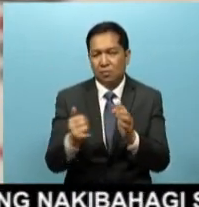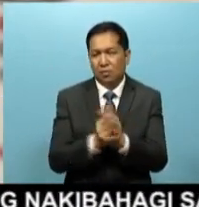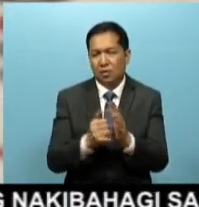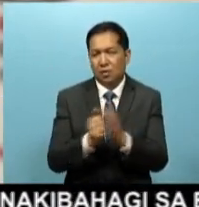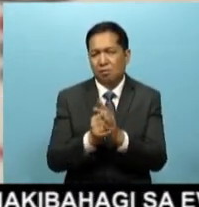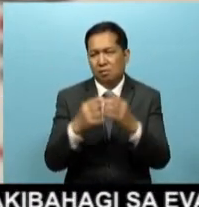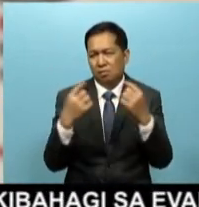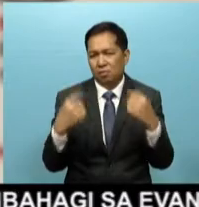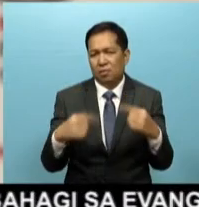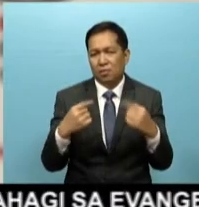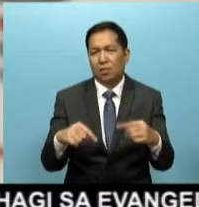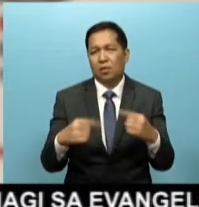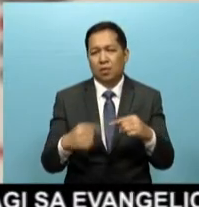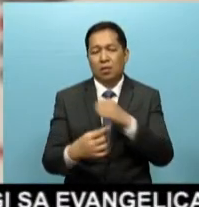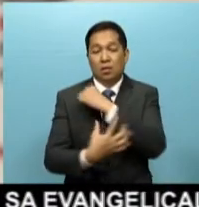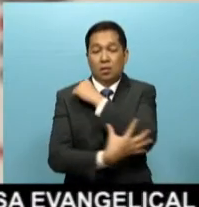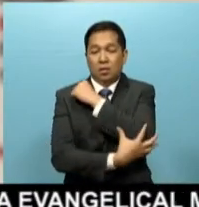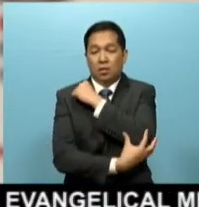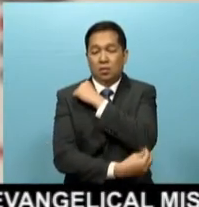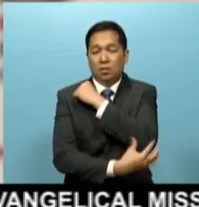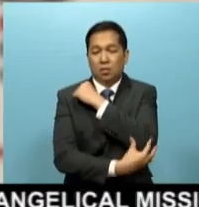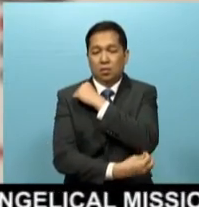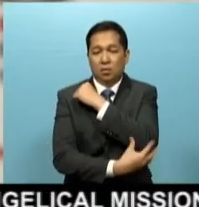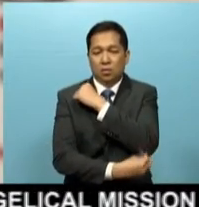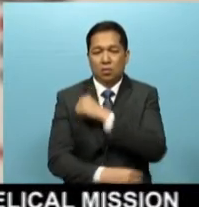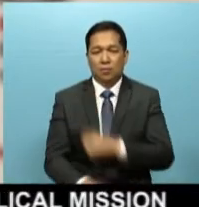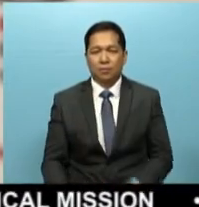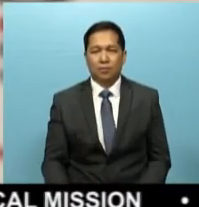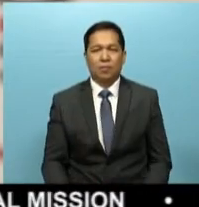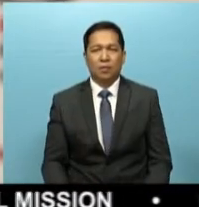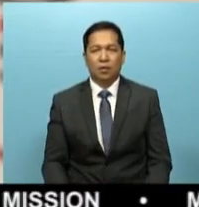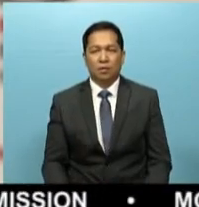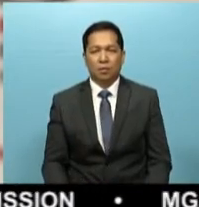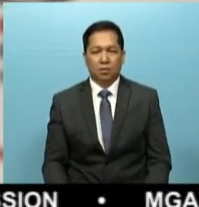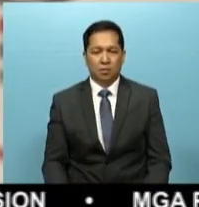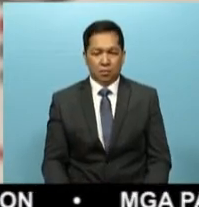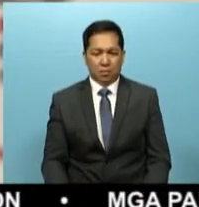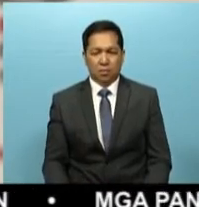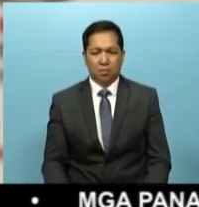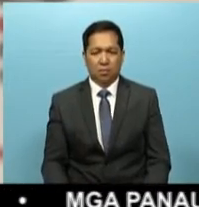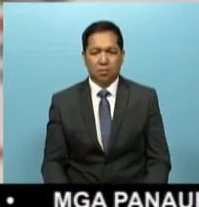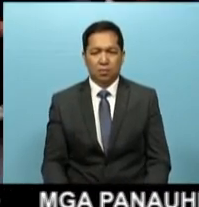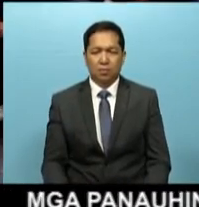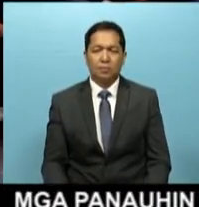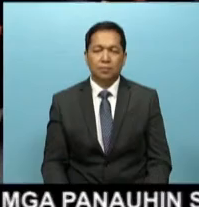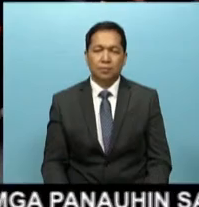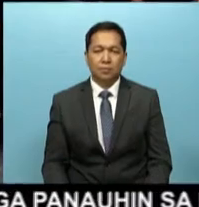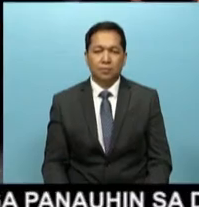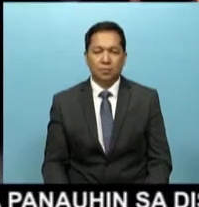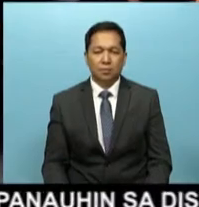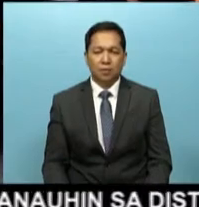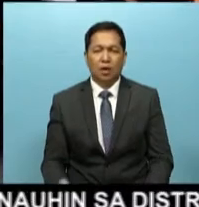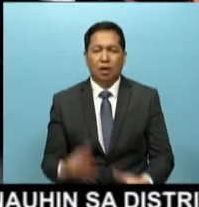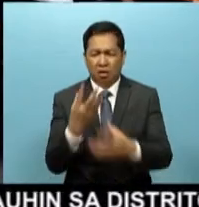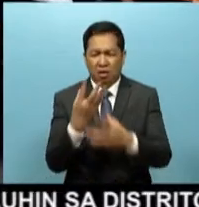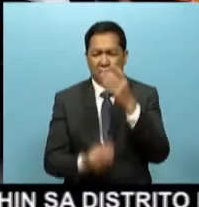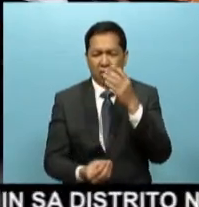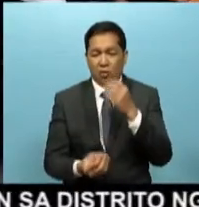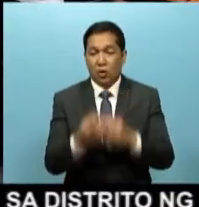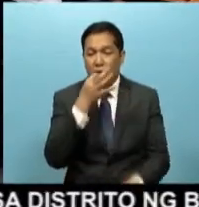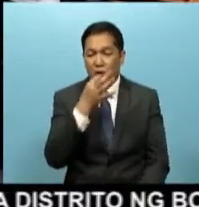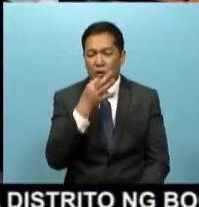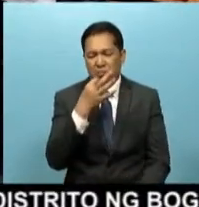kahirapan, to combat food insecurity and shortage. Ang Iglesia Ni